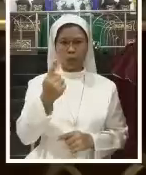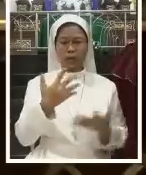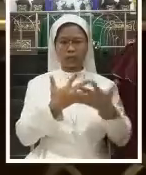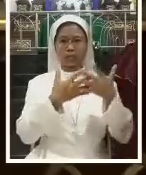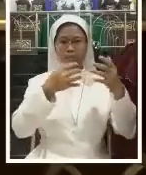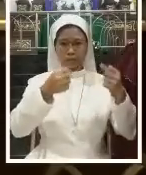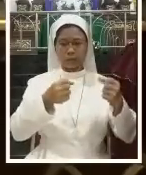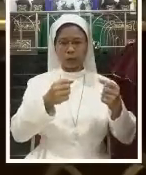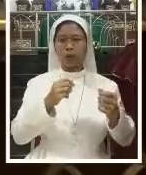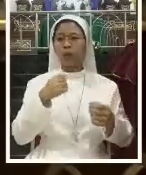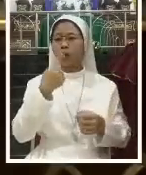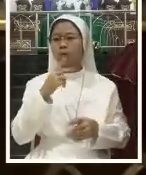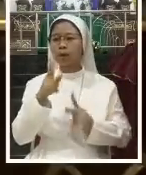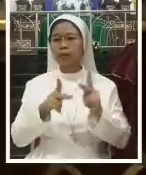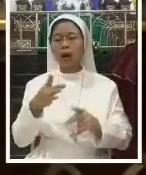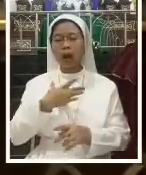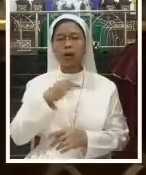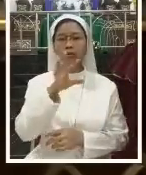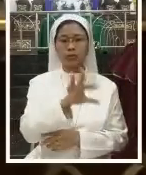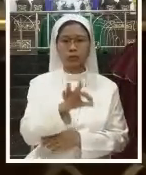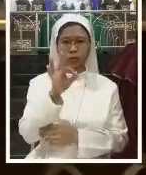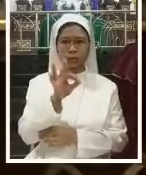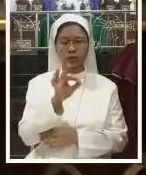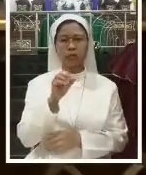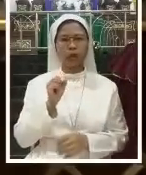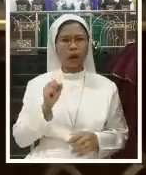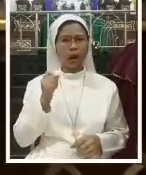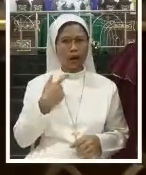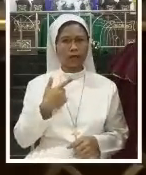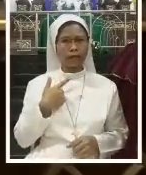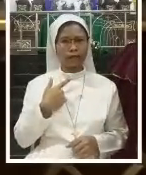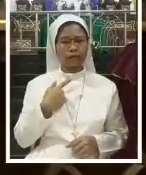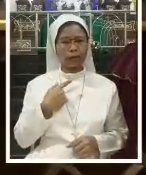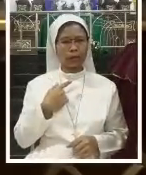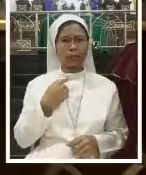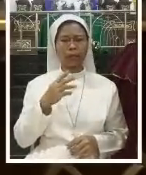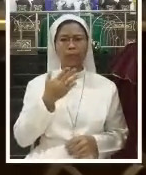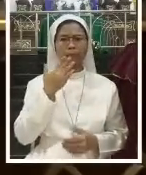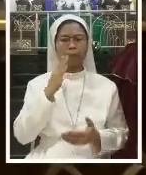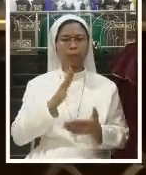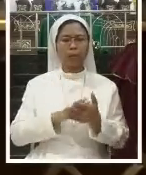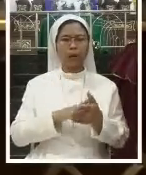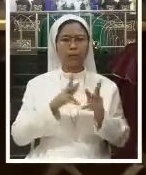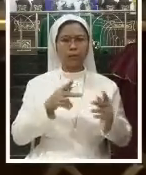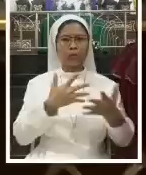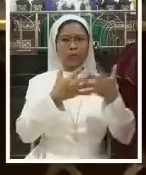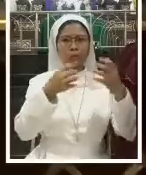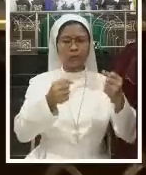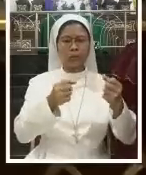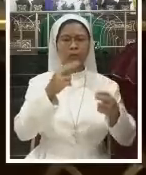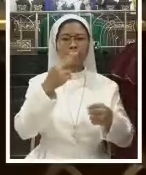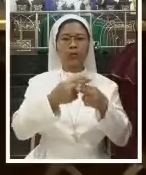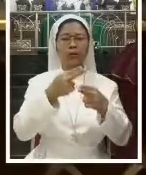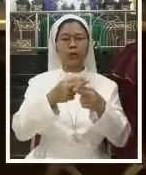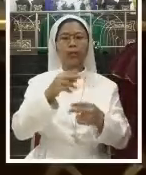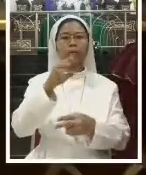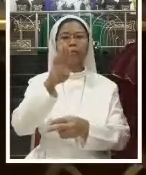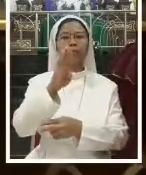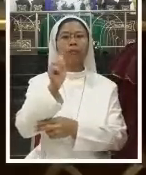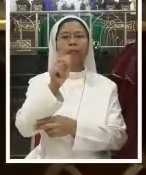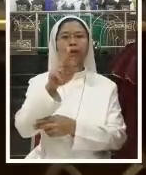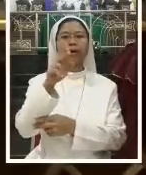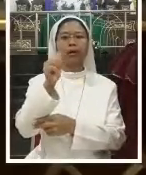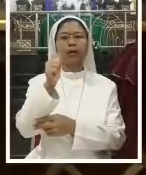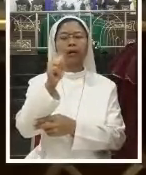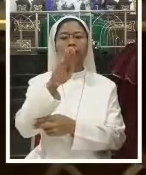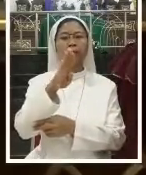na buot ninda. Dangan igwasinda nin bantog na maraot na bilanggo na inaapod Barabas.